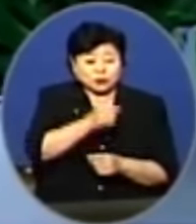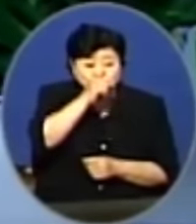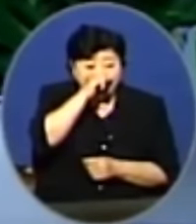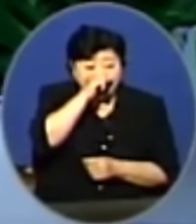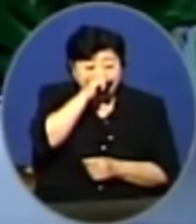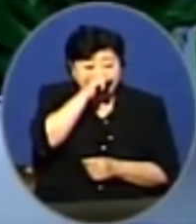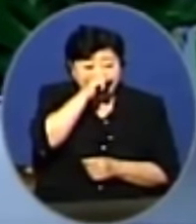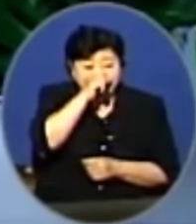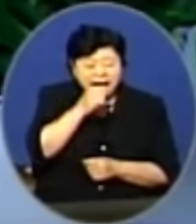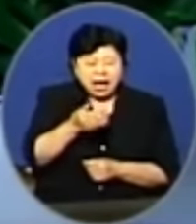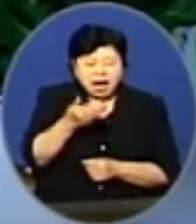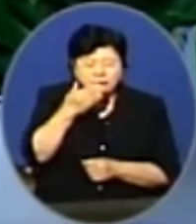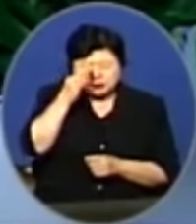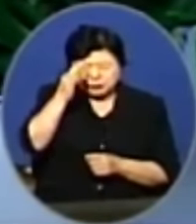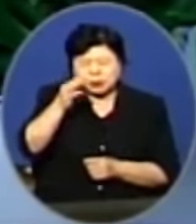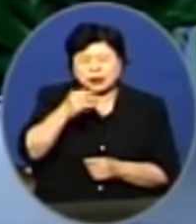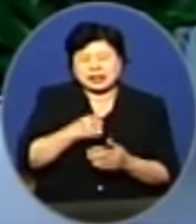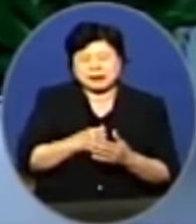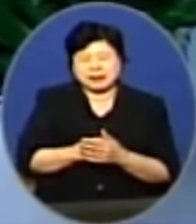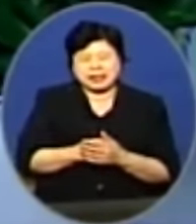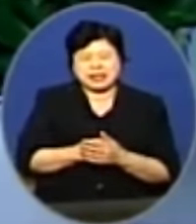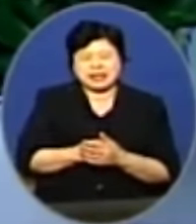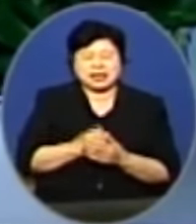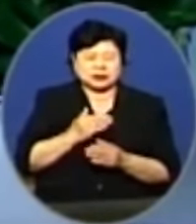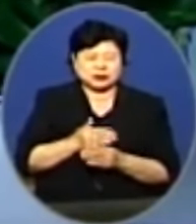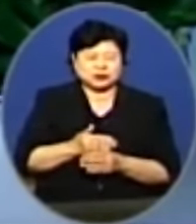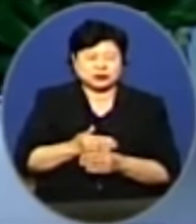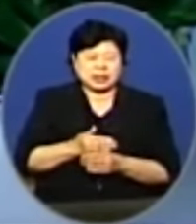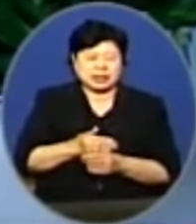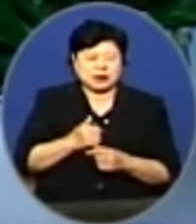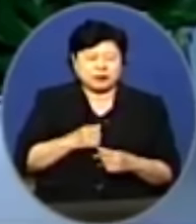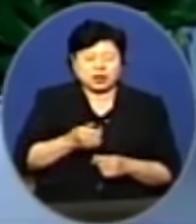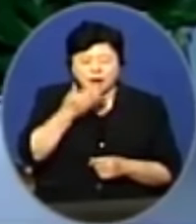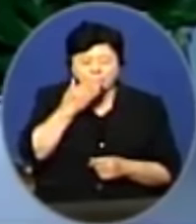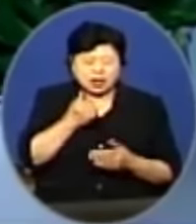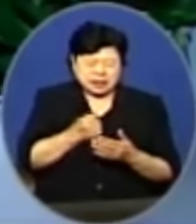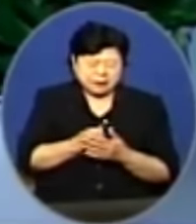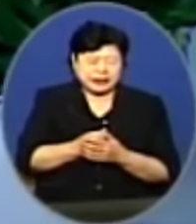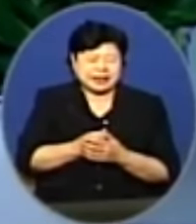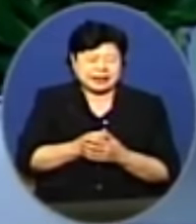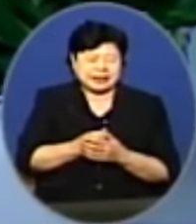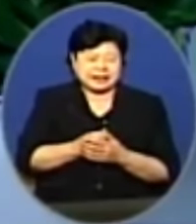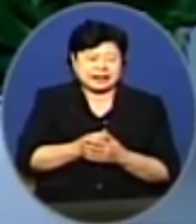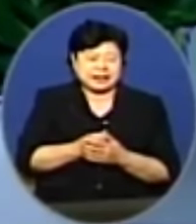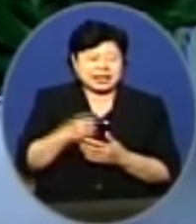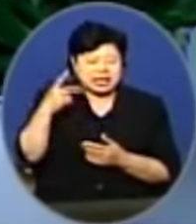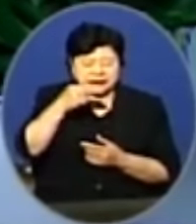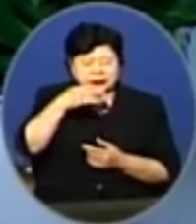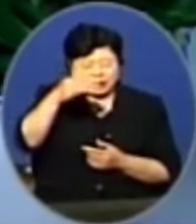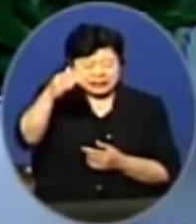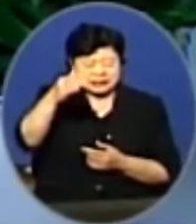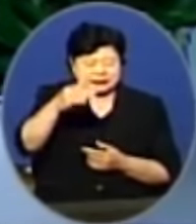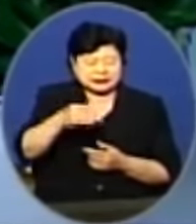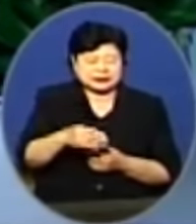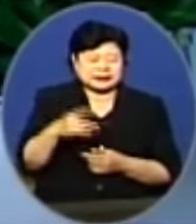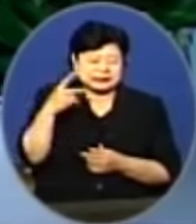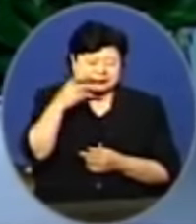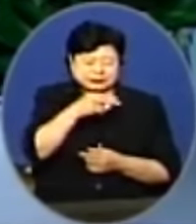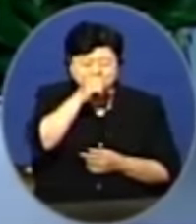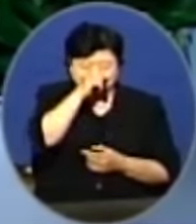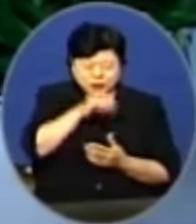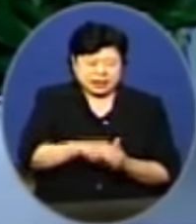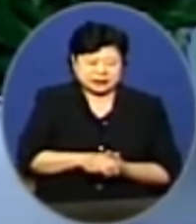음식을 자꾸 보게 되기 때문에 중간에 음식을 기도회를 깨기가 쉽습니다. 오살리 기도원에 가는 것이